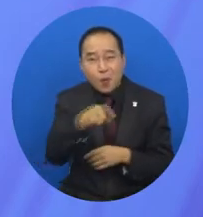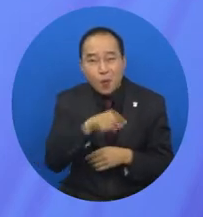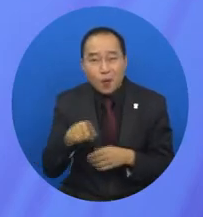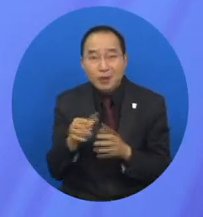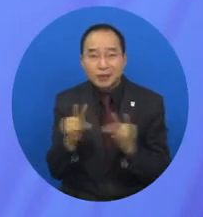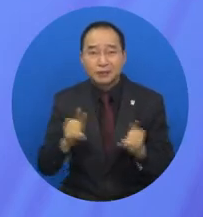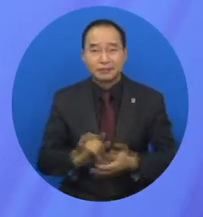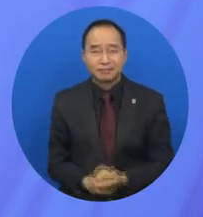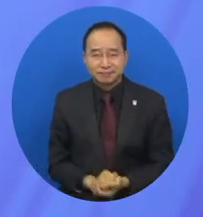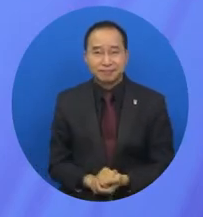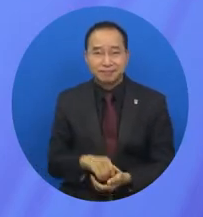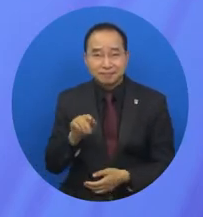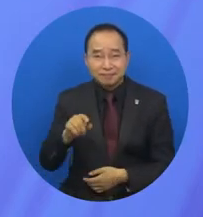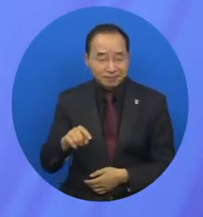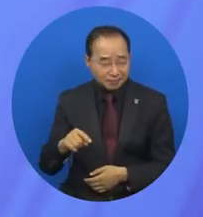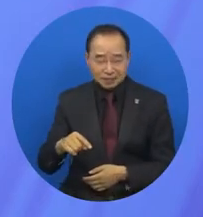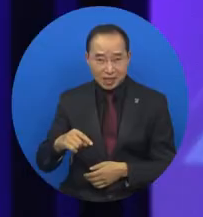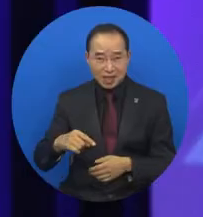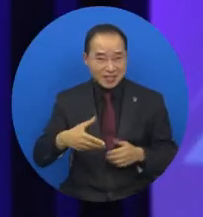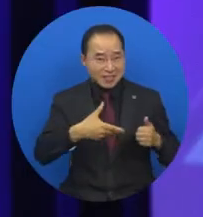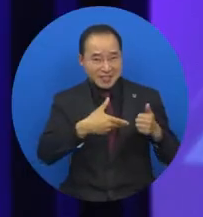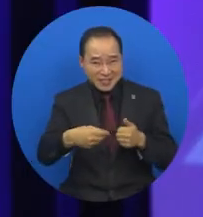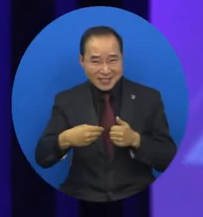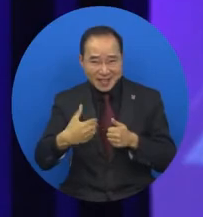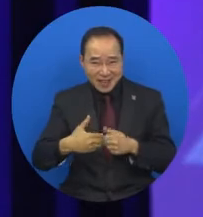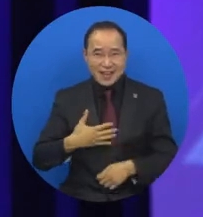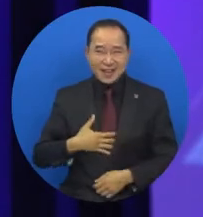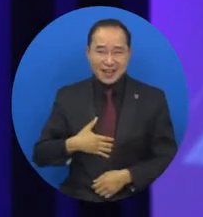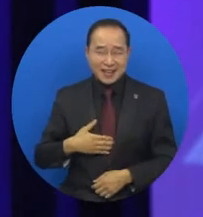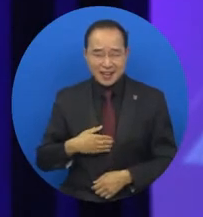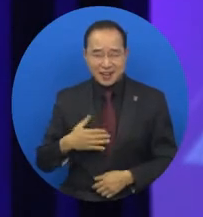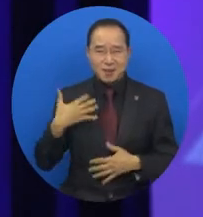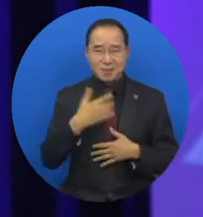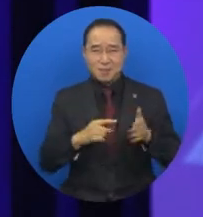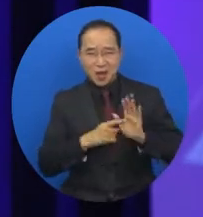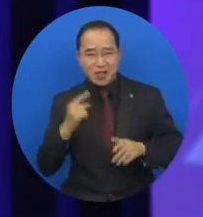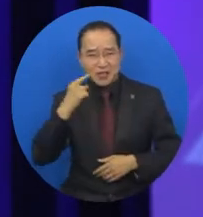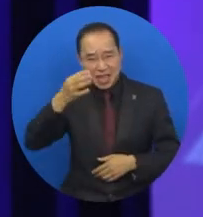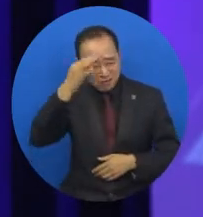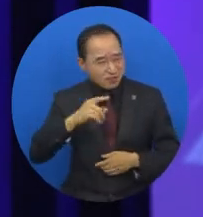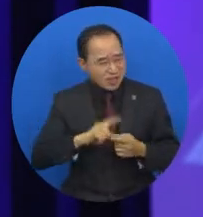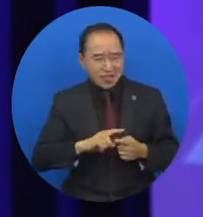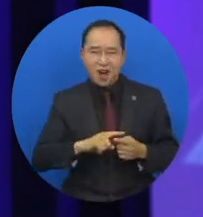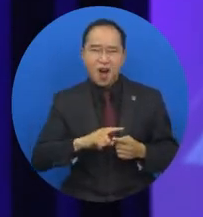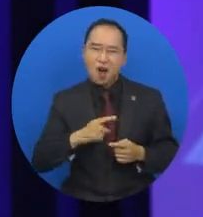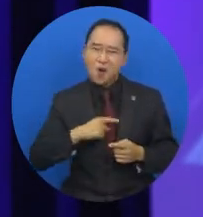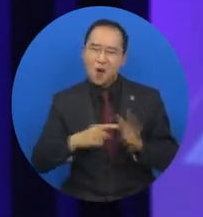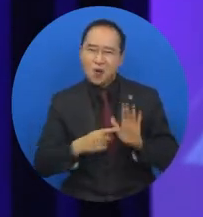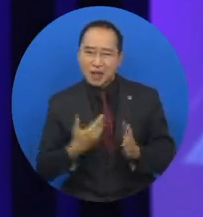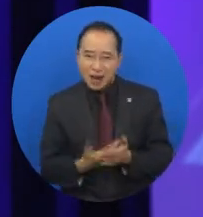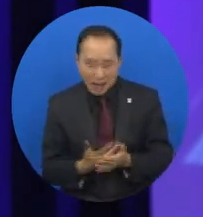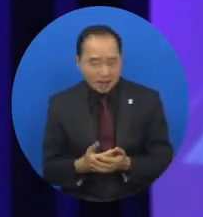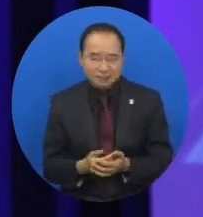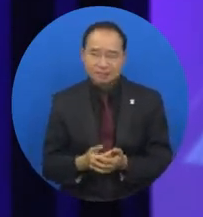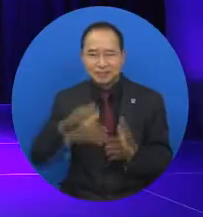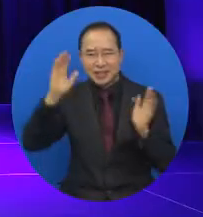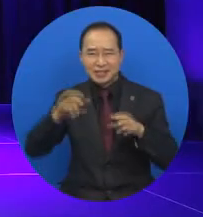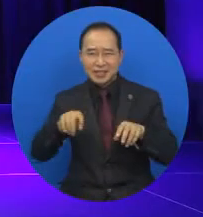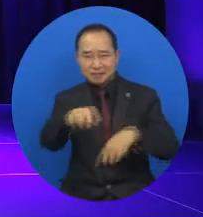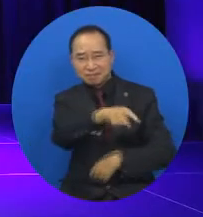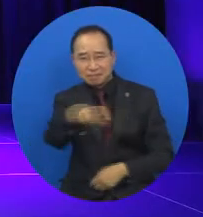갔어요. 표현예술치료를 좀 해달라. 들어갔는데 모두들 엎드려 있었어요. 모두들 엎드려